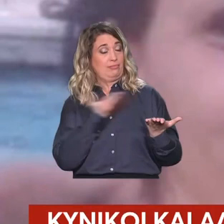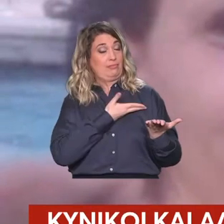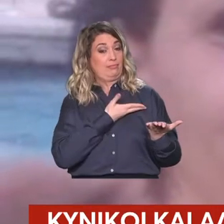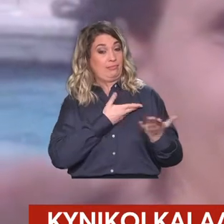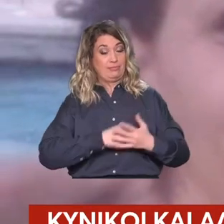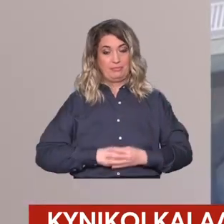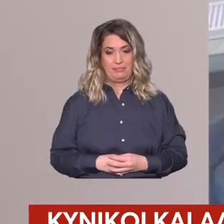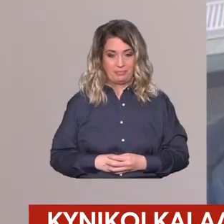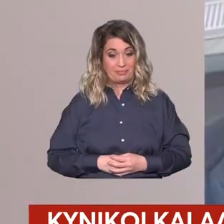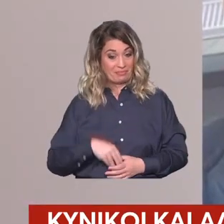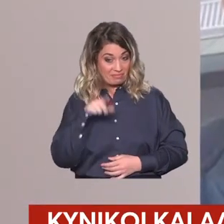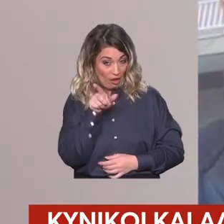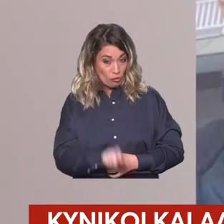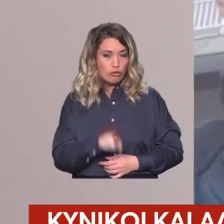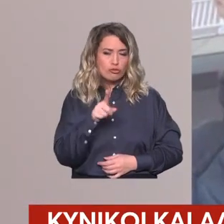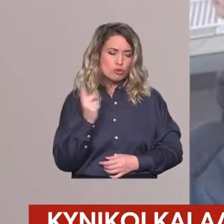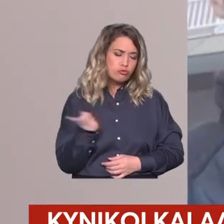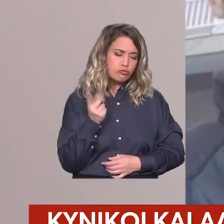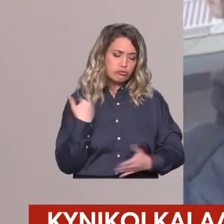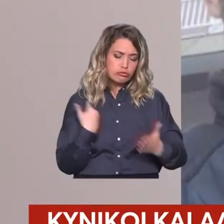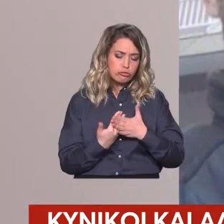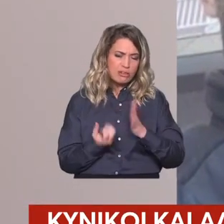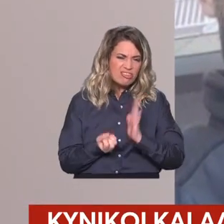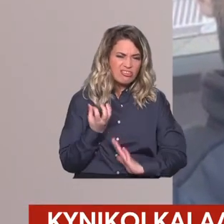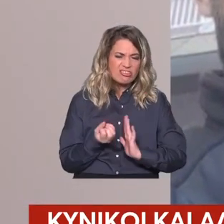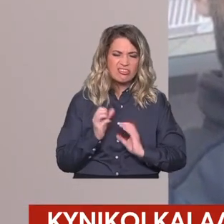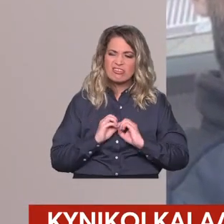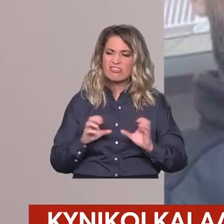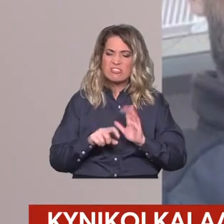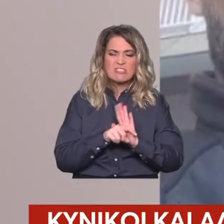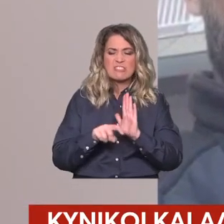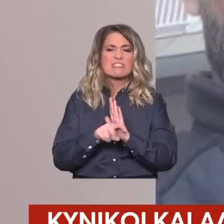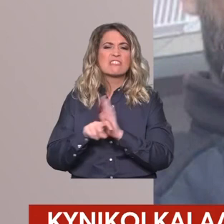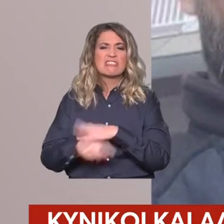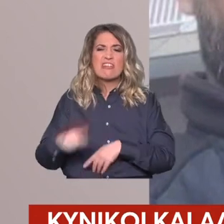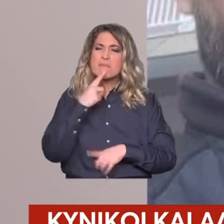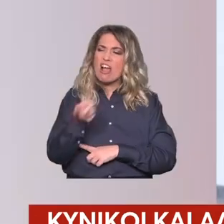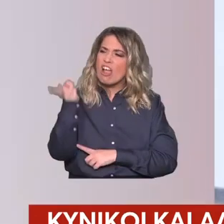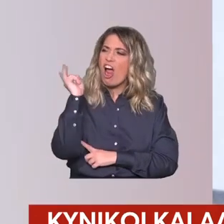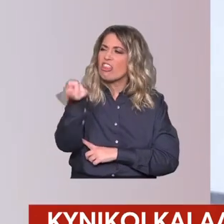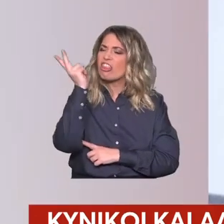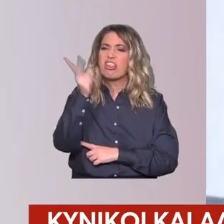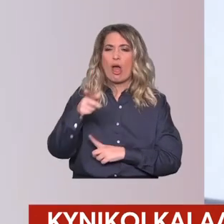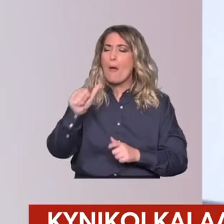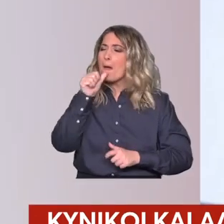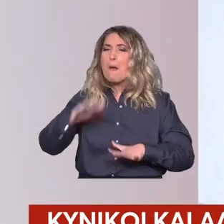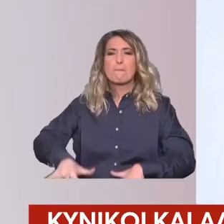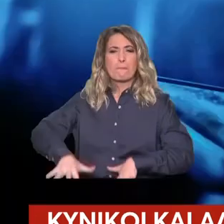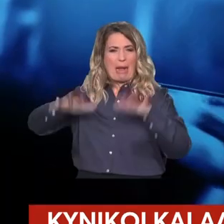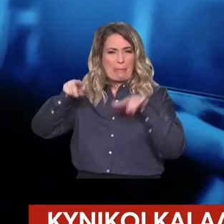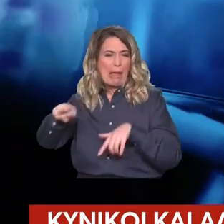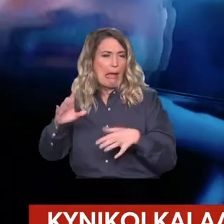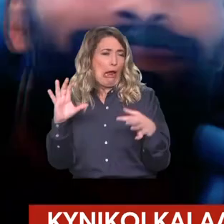ήταν ιδιαίτερα δραστήριος στα social media. Τον περασμένο Σεπτέμβριο προσπαθούσε να συνδέσει τις καταστροφικές πλημμύρες στη Θεσσαλία με τις νέες